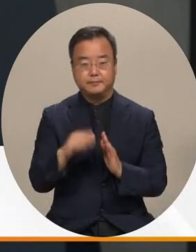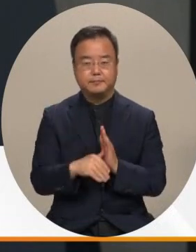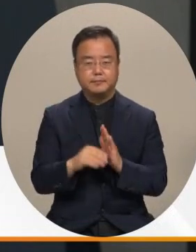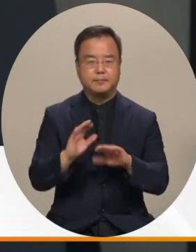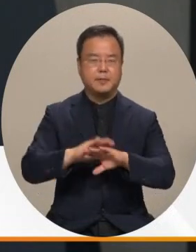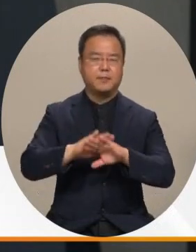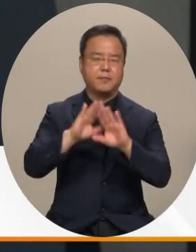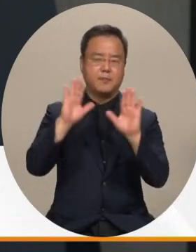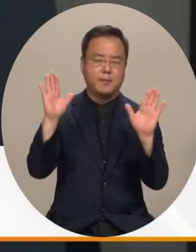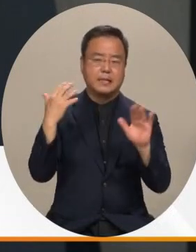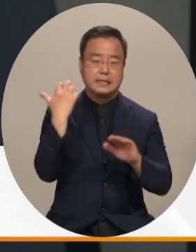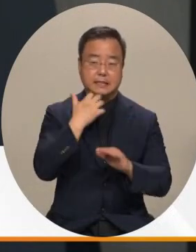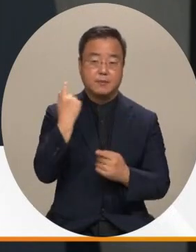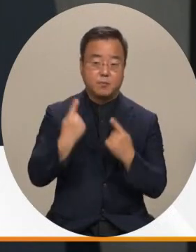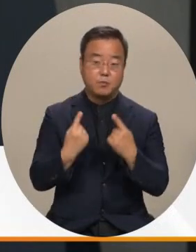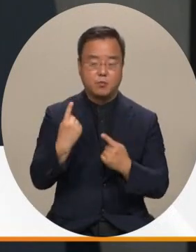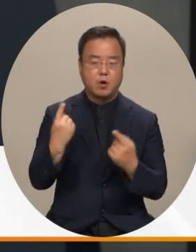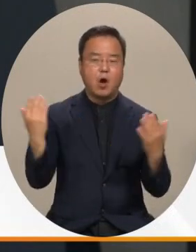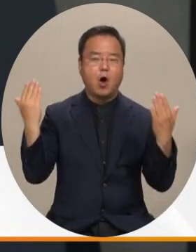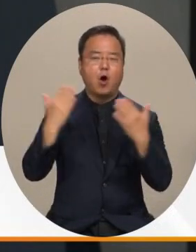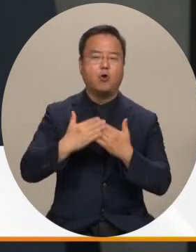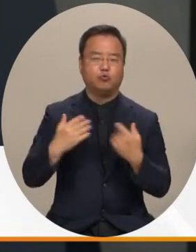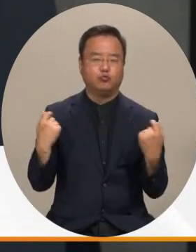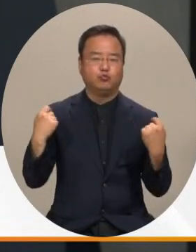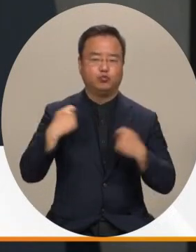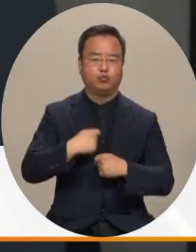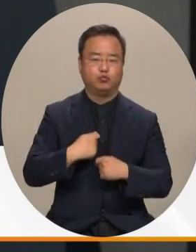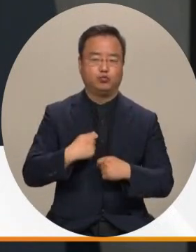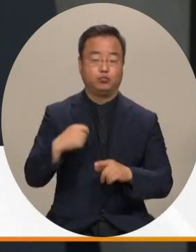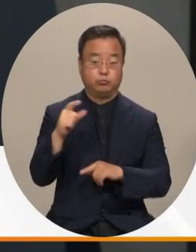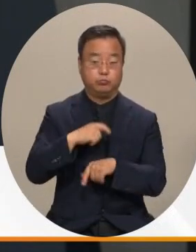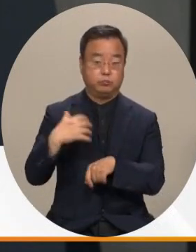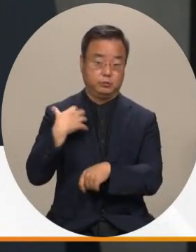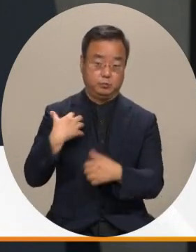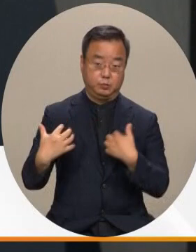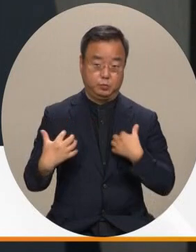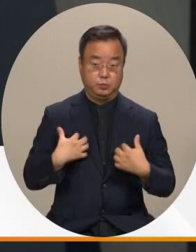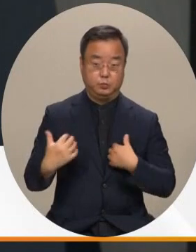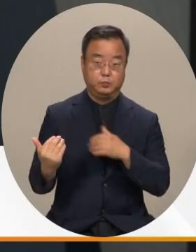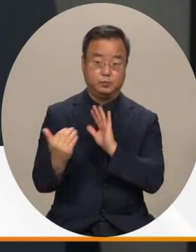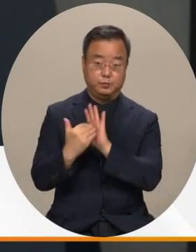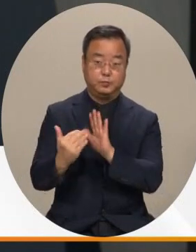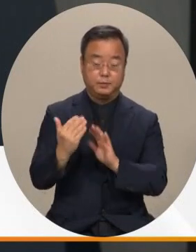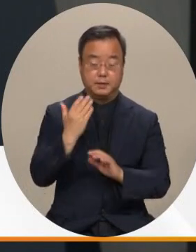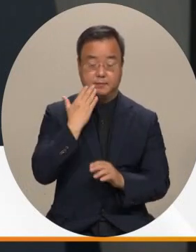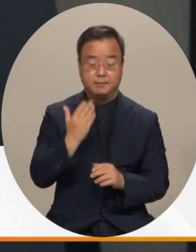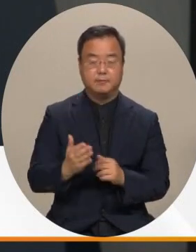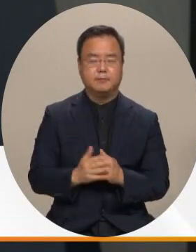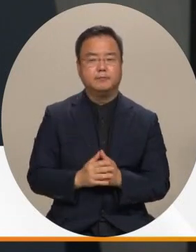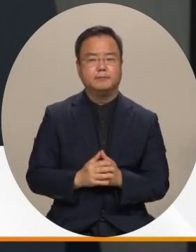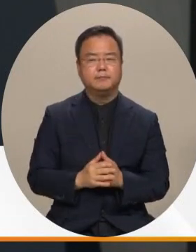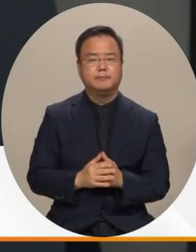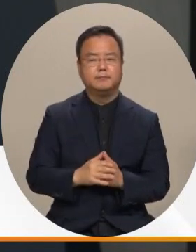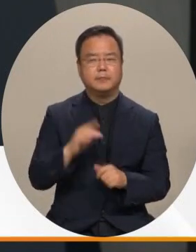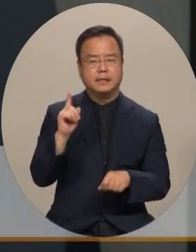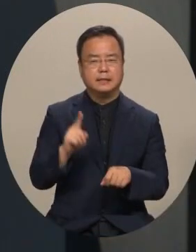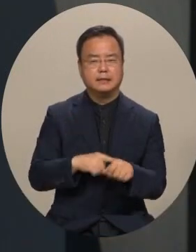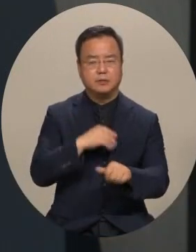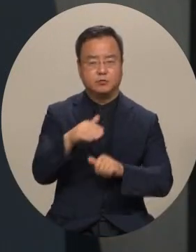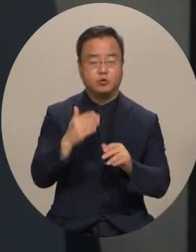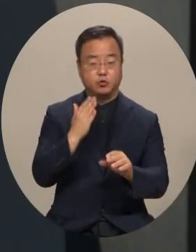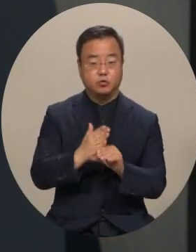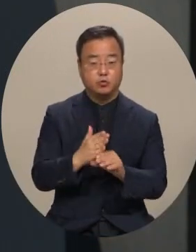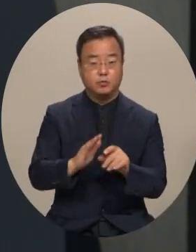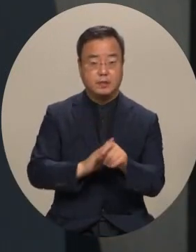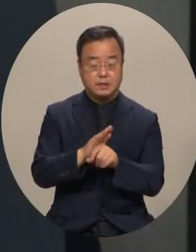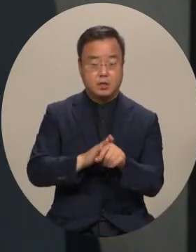밝은색 옷보다는 어두운 색을 옷을 입으시면 얘네들이 달라붙는 것을 좀 줄일 수가 있습니다 하지만 이제 생태계에서 러브 워그 같은